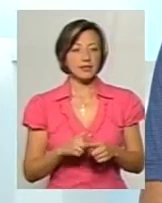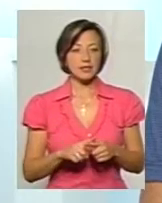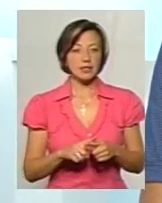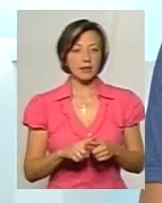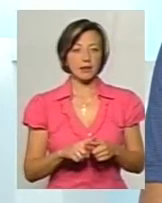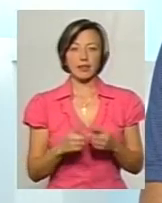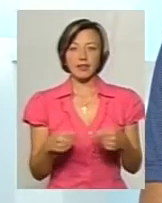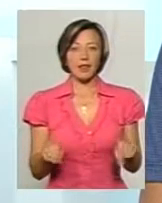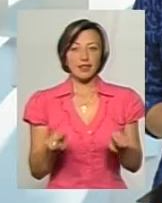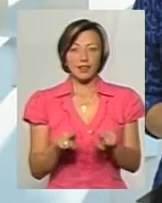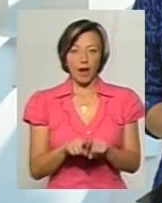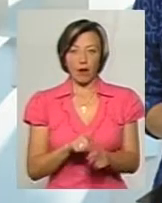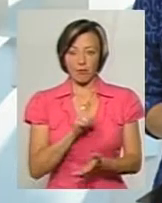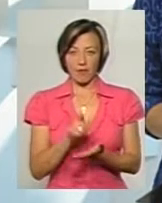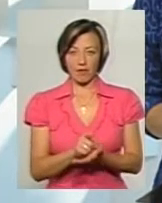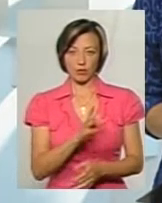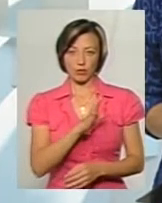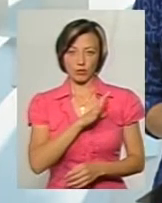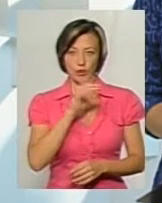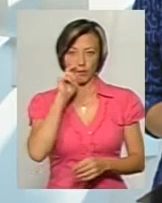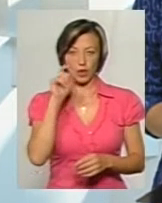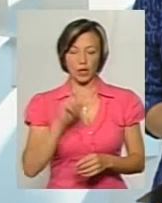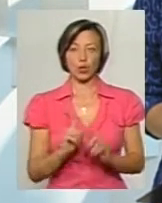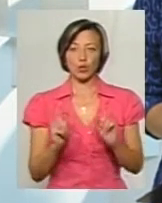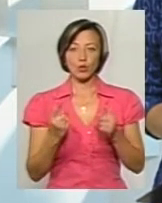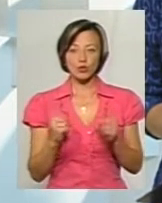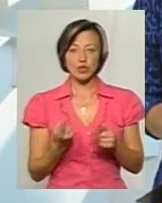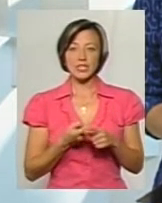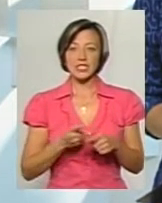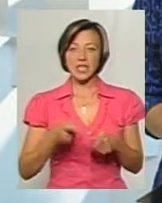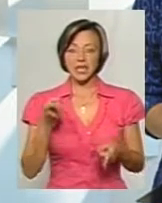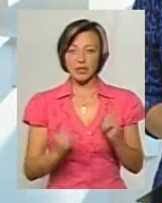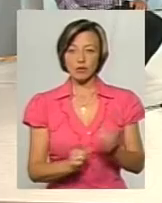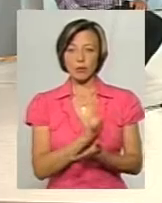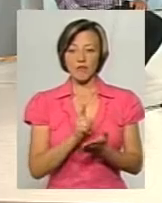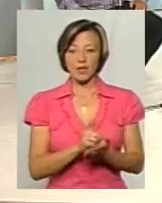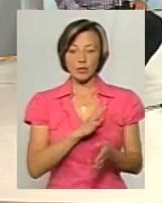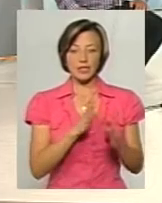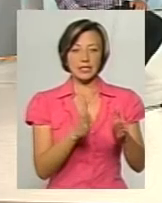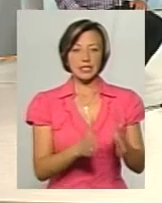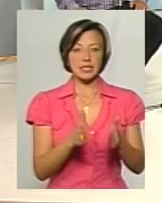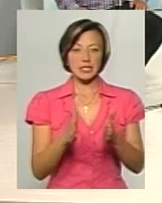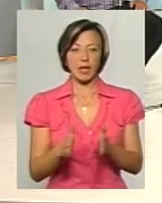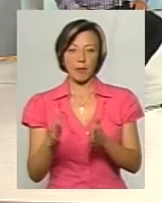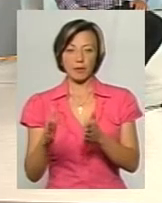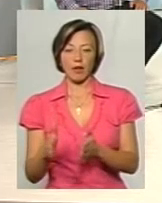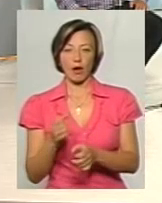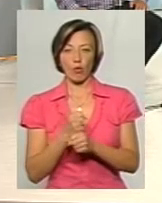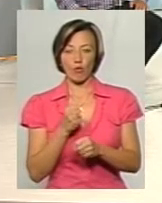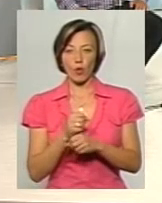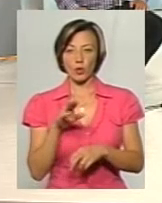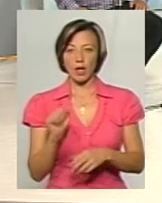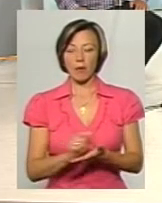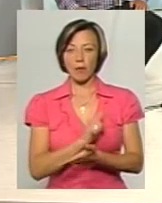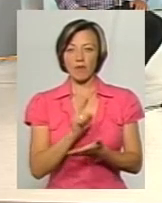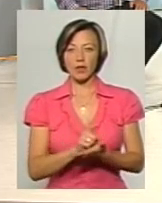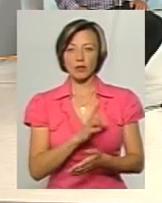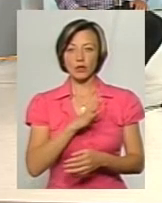не так воно повинно бути в нашій Україні, тому що це дійсно повинна системна бути робота. Це повинно